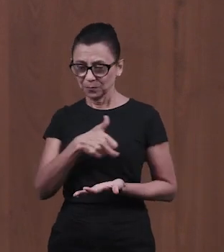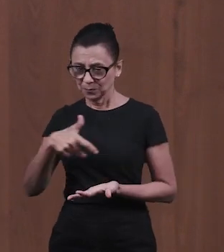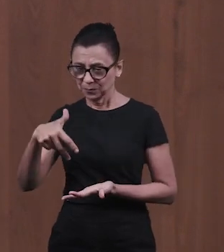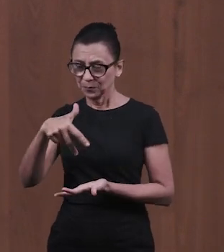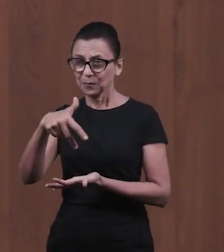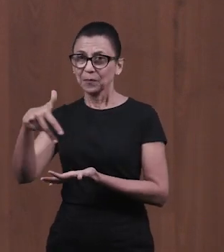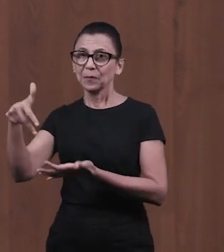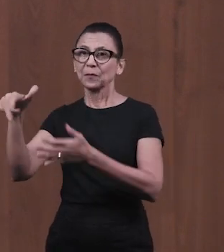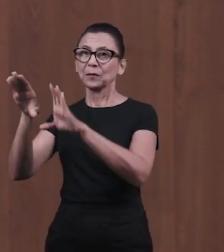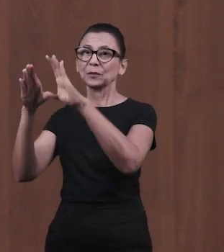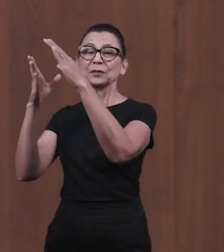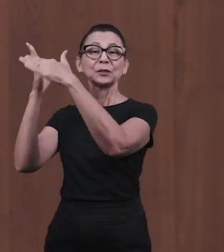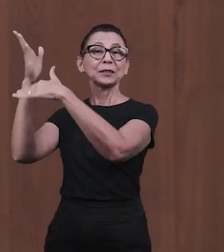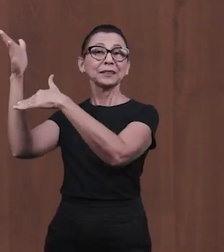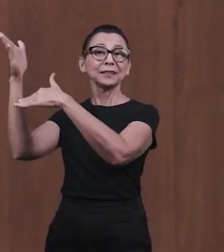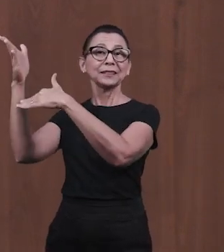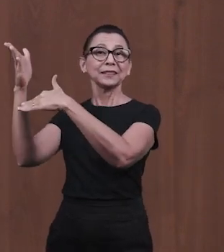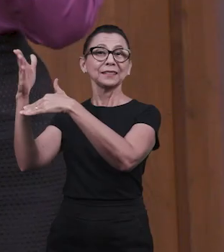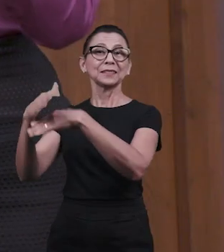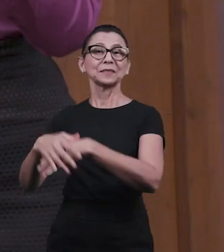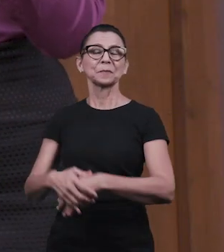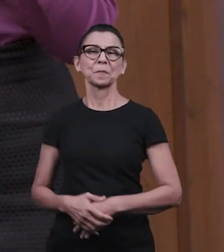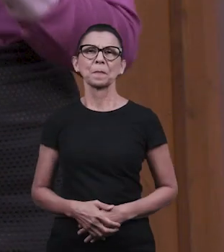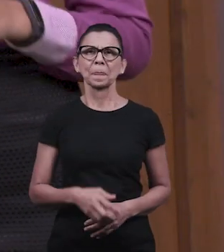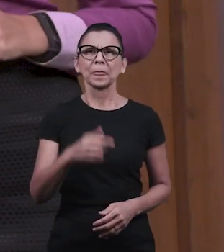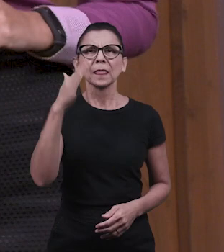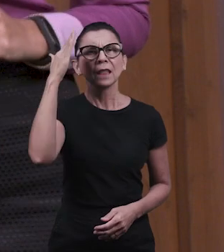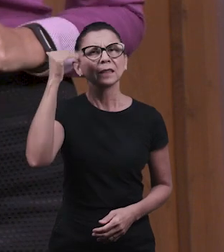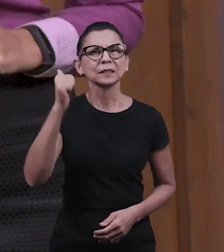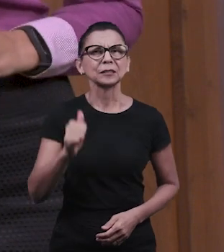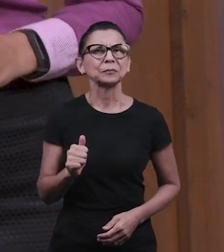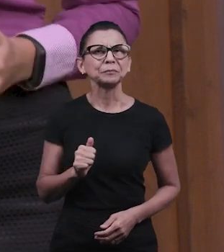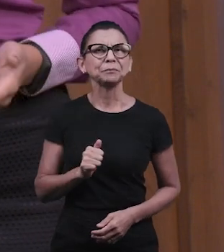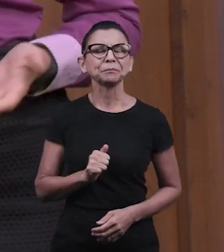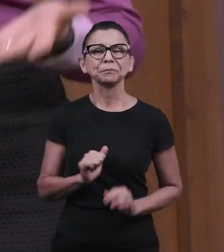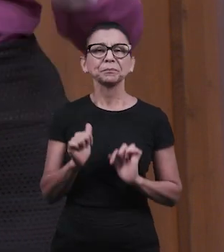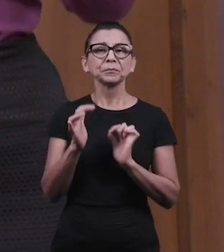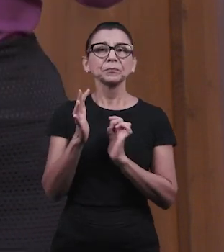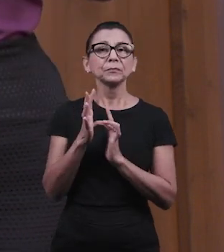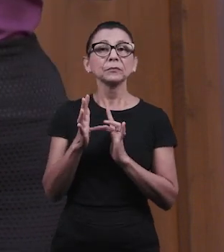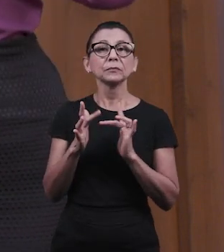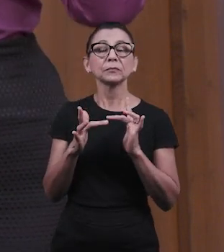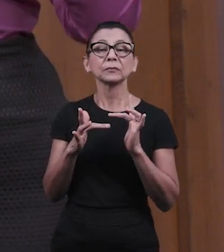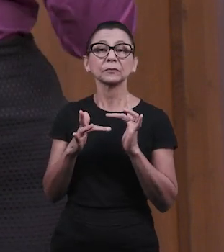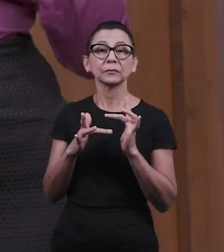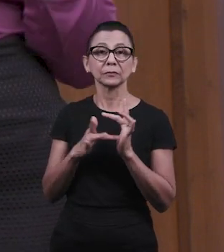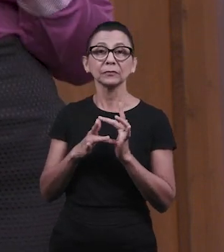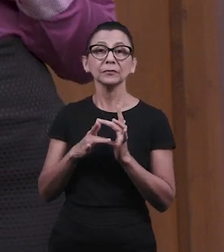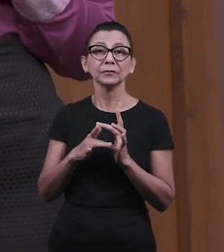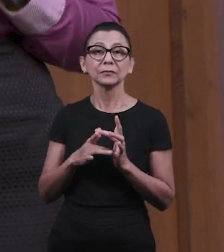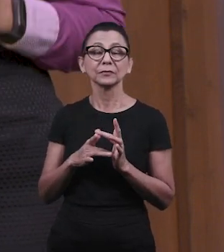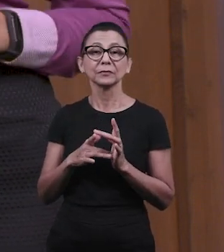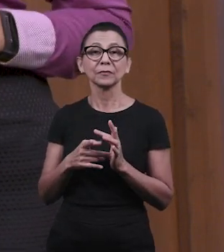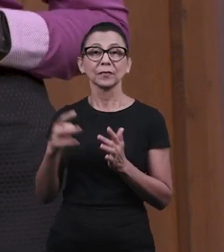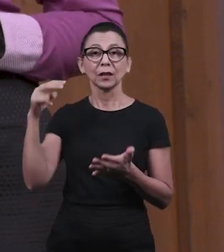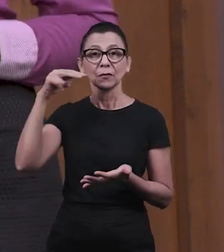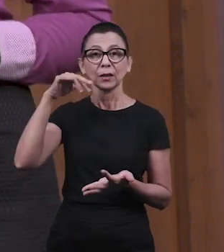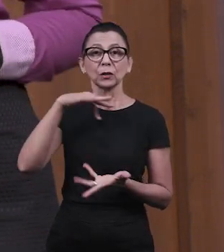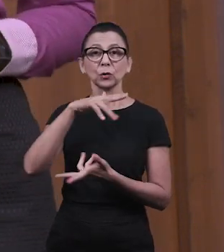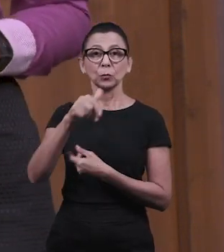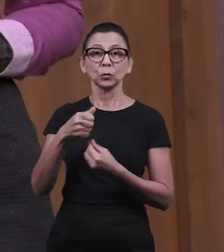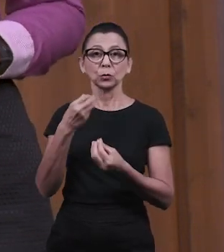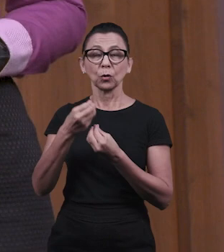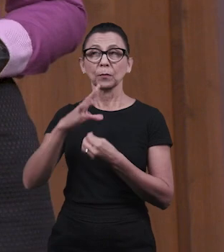пути. Мы идем в небеса, ведь так? А вы знаете о том, что Господь Иисус был послан Богом